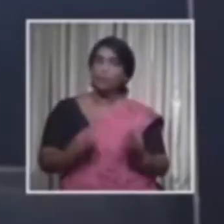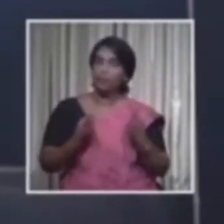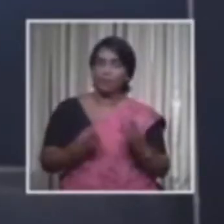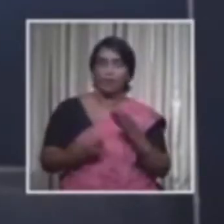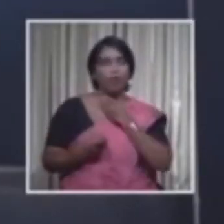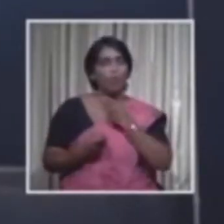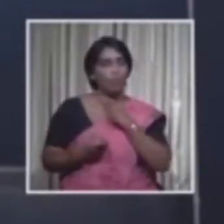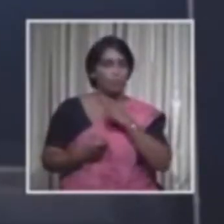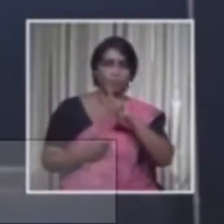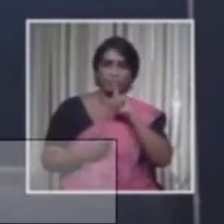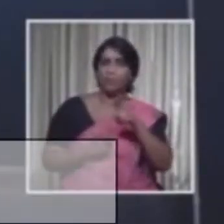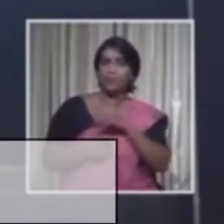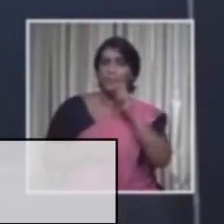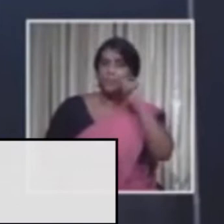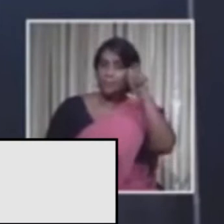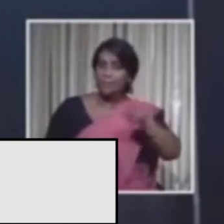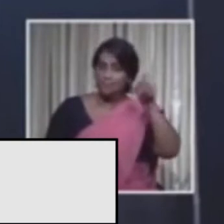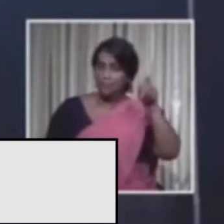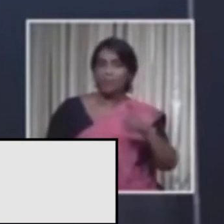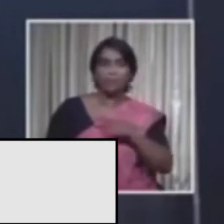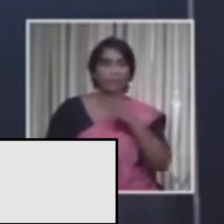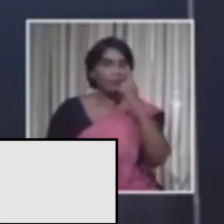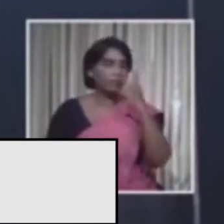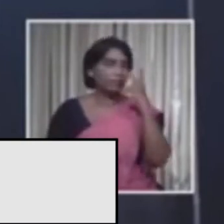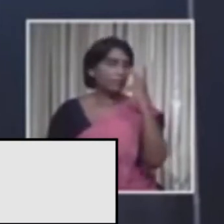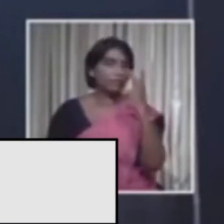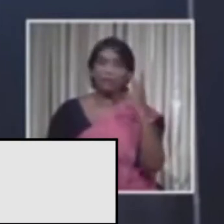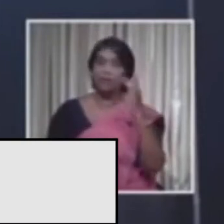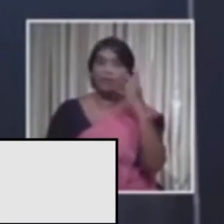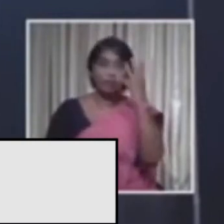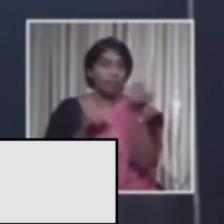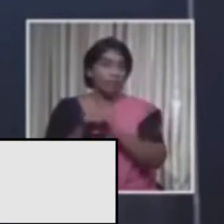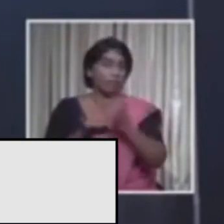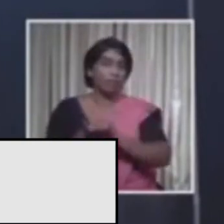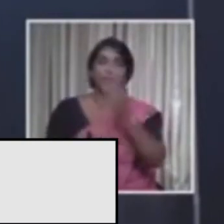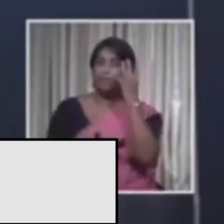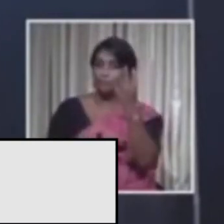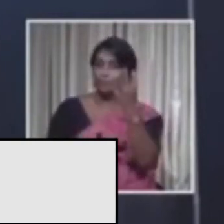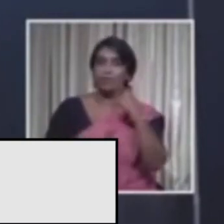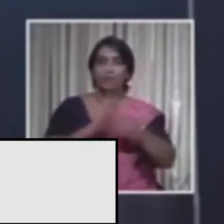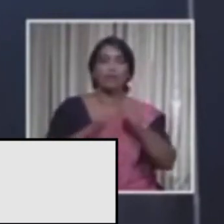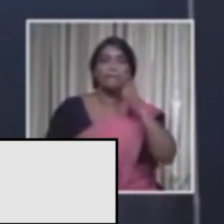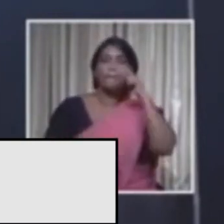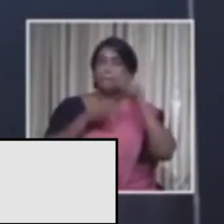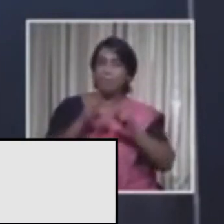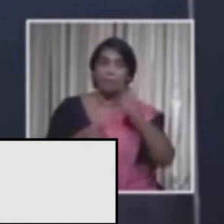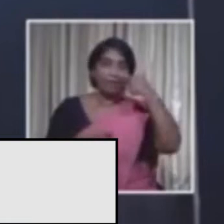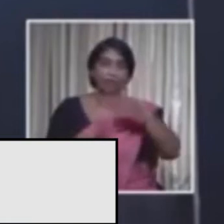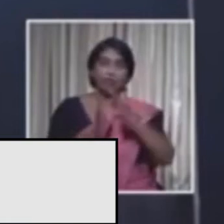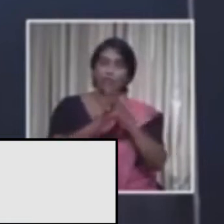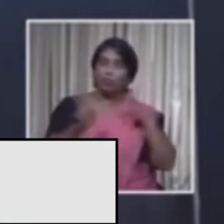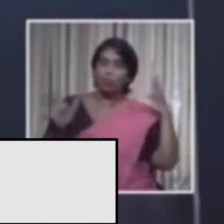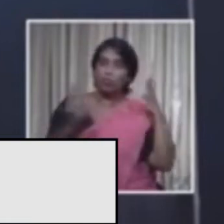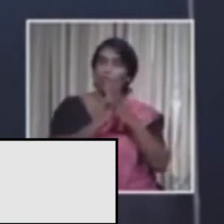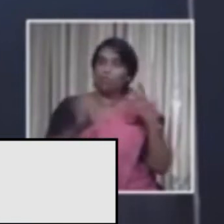බොරුව පවසලා මේ පුද්ගලයා වරක් දෙවරක් නෙවෙයි හතරවතාවක් මේ රටේ ජනතාව ඉන්ධන පොලිම්